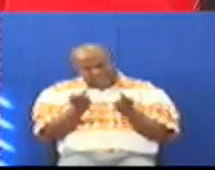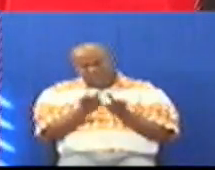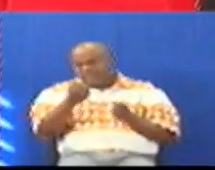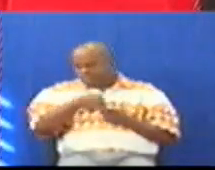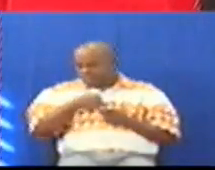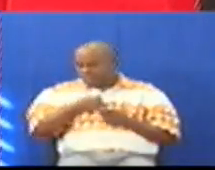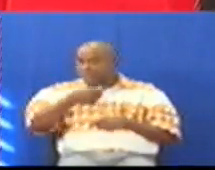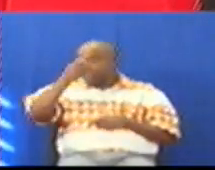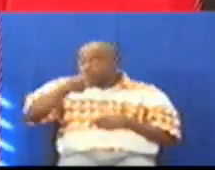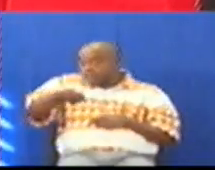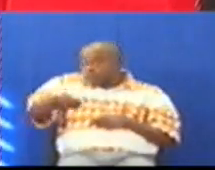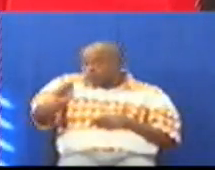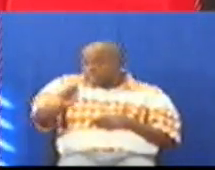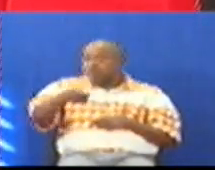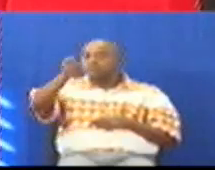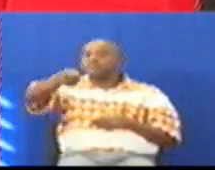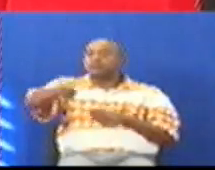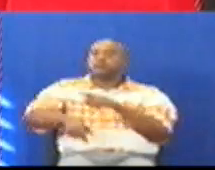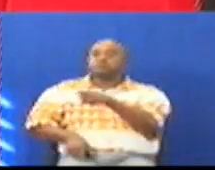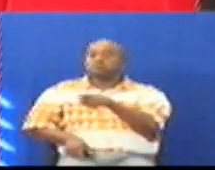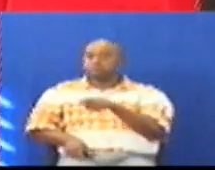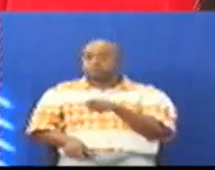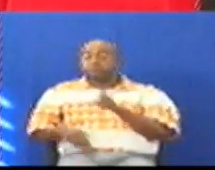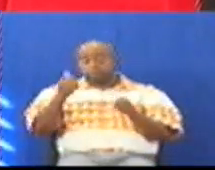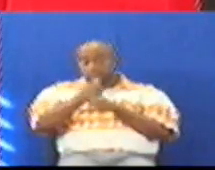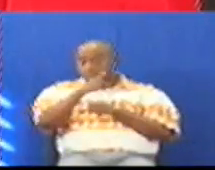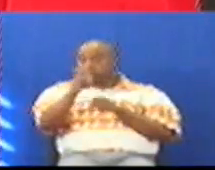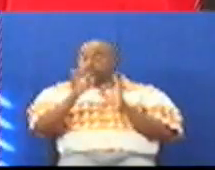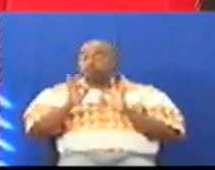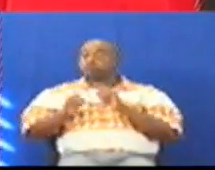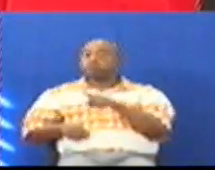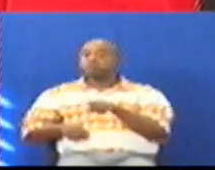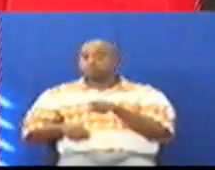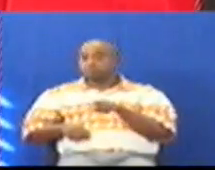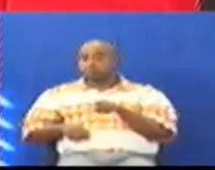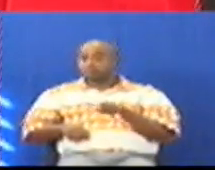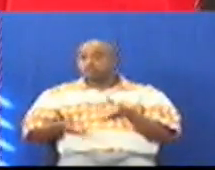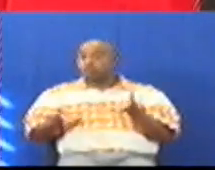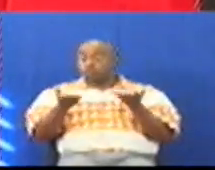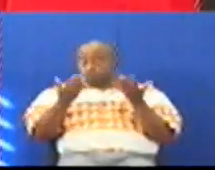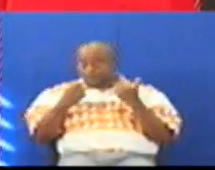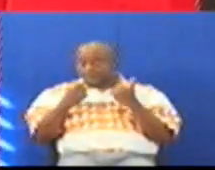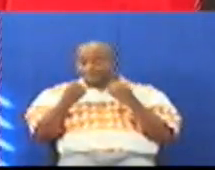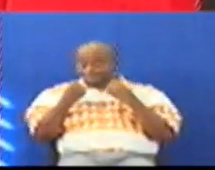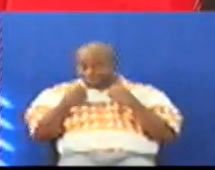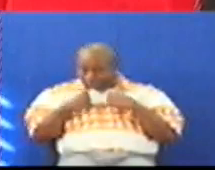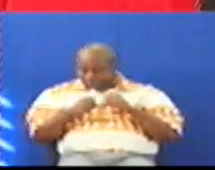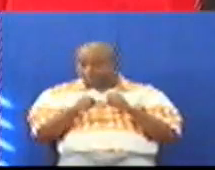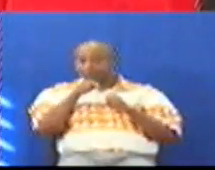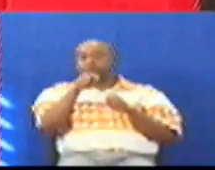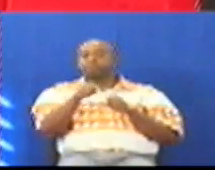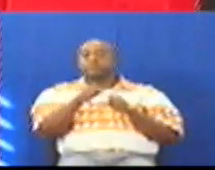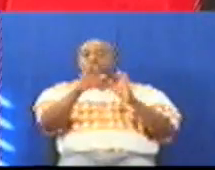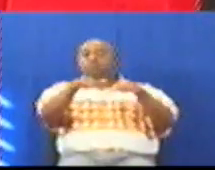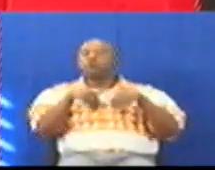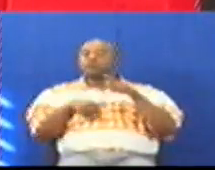kukupongeza Mheshimiwa Speaker kwa kazi nzuri unayofanya kwa kuendesha bunge hili. Wewe ni mzoefu,